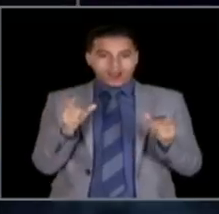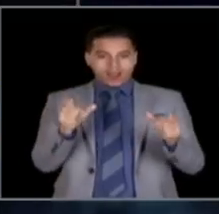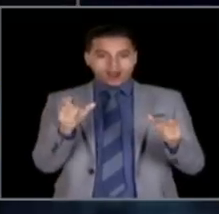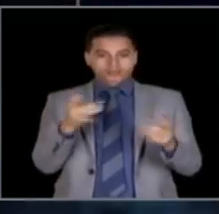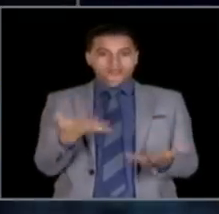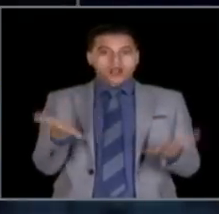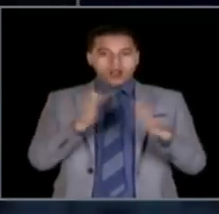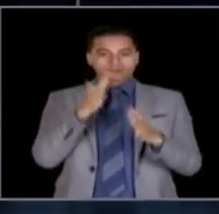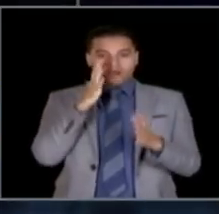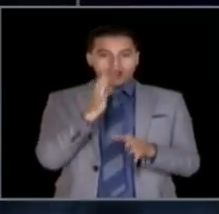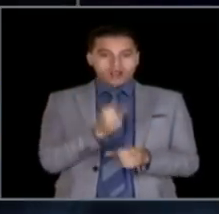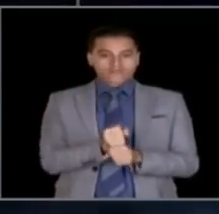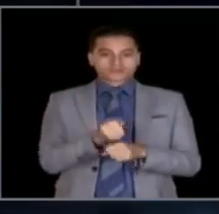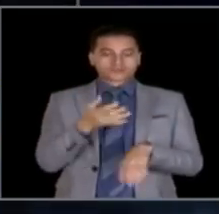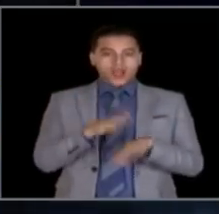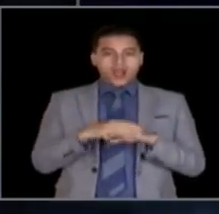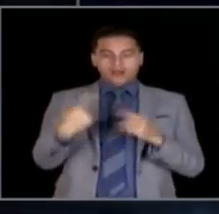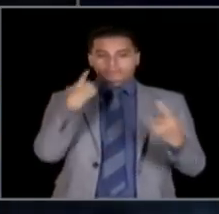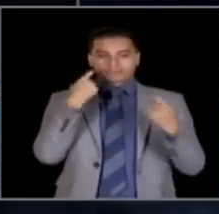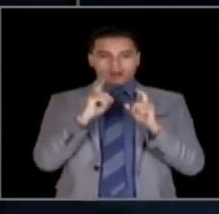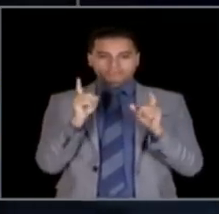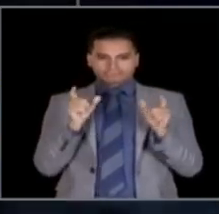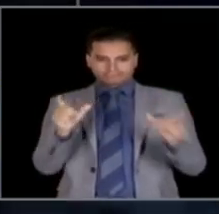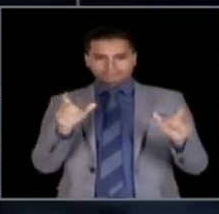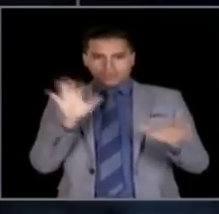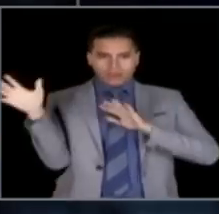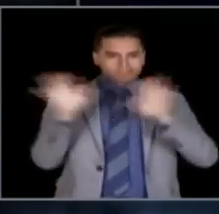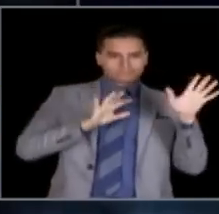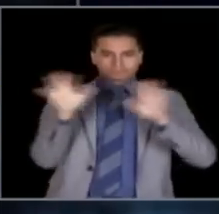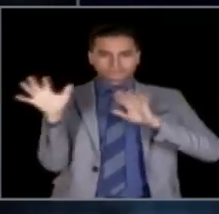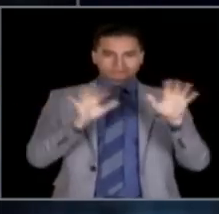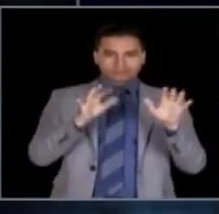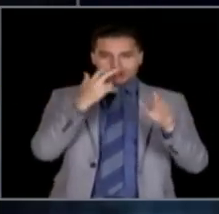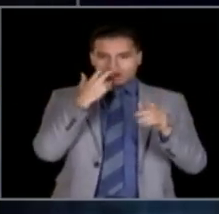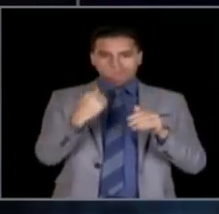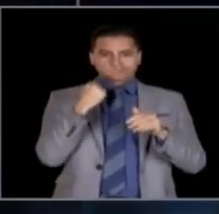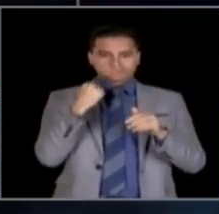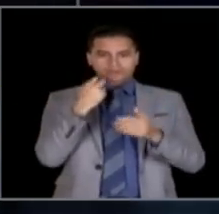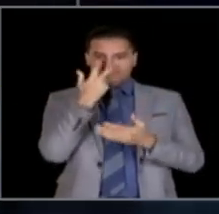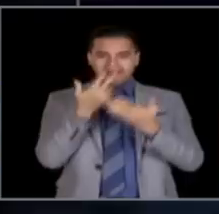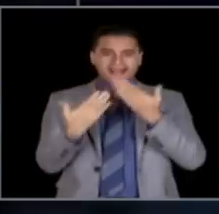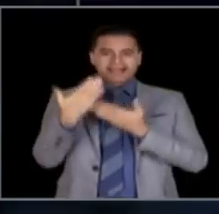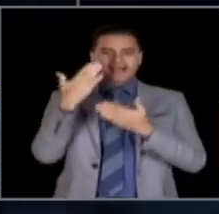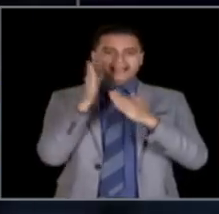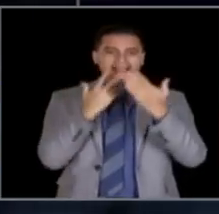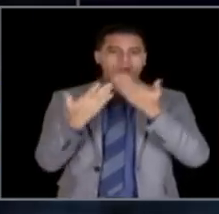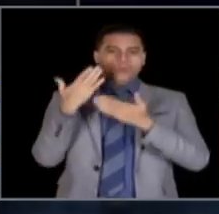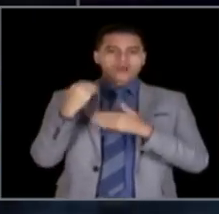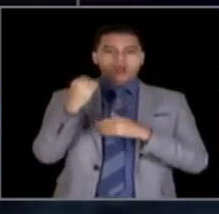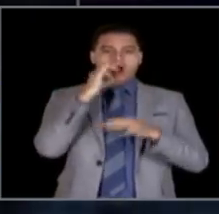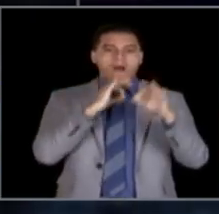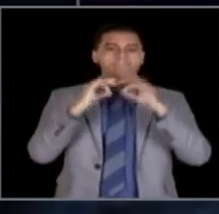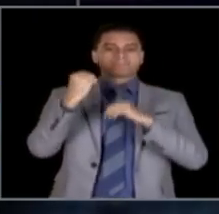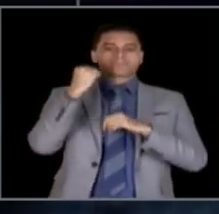هو الحارس الأكثر حفاظاً على نظافة شباكه في تاريخ دوري أبطال أوروبا لكرة